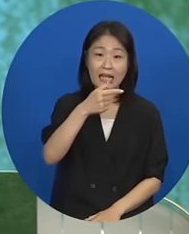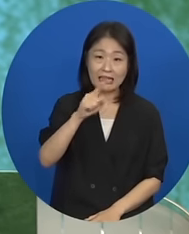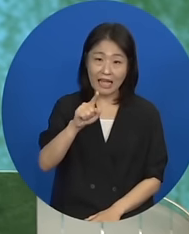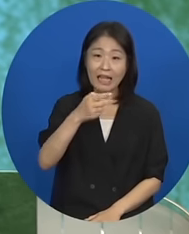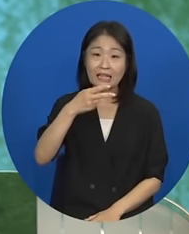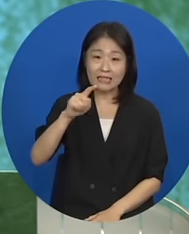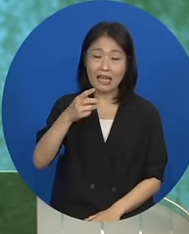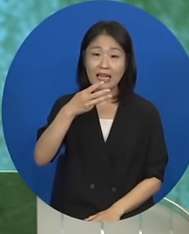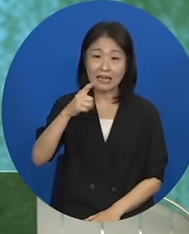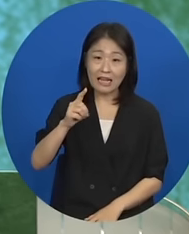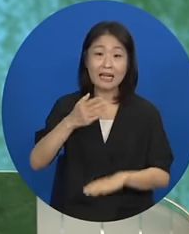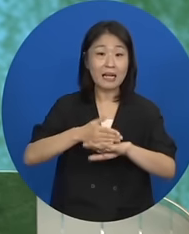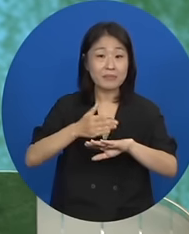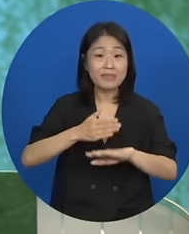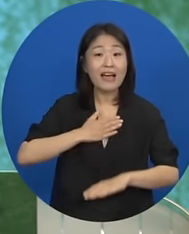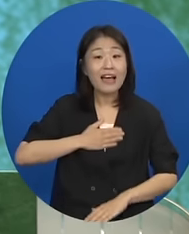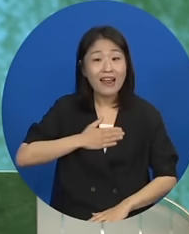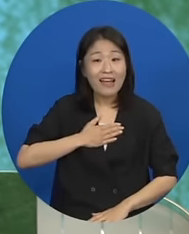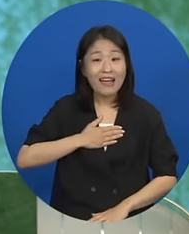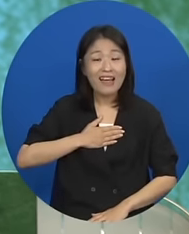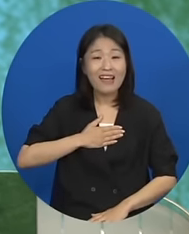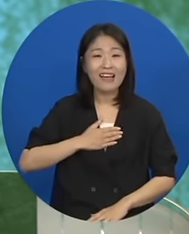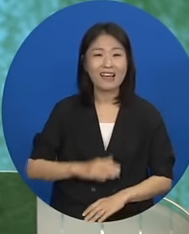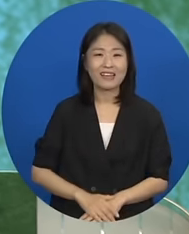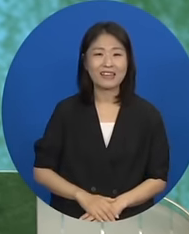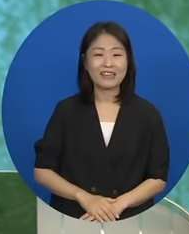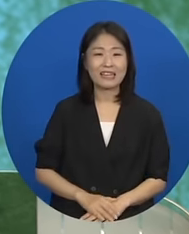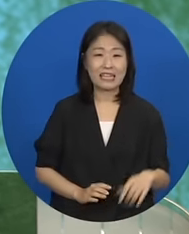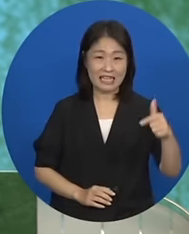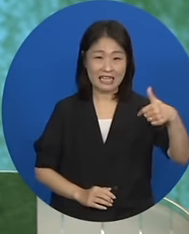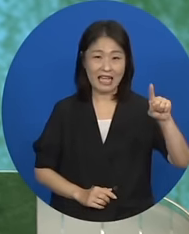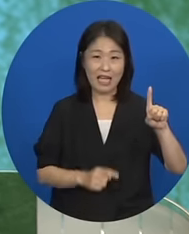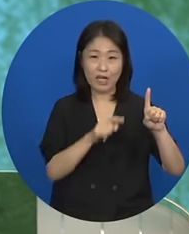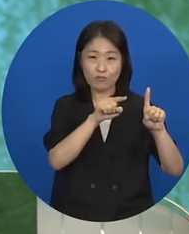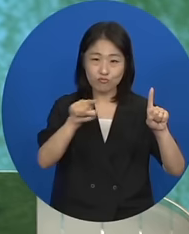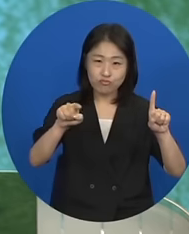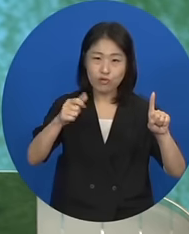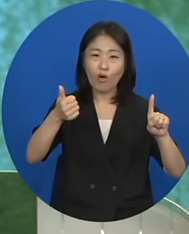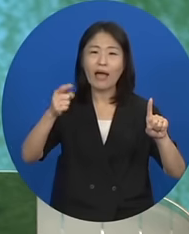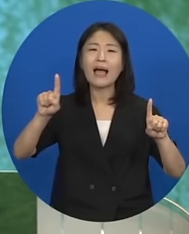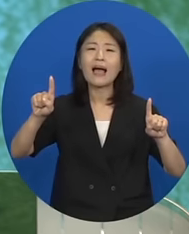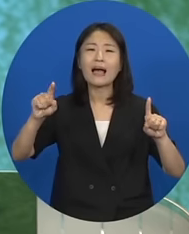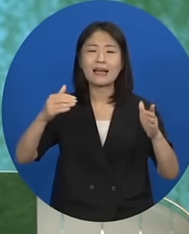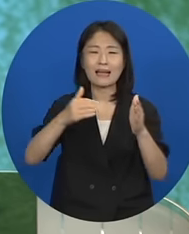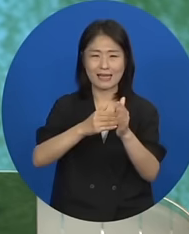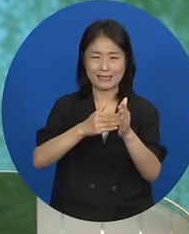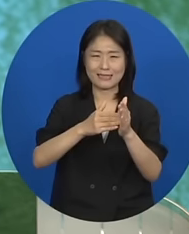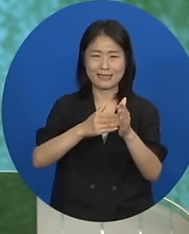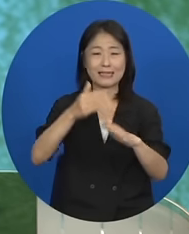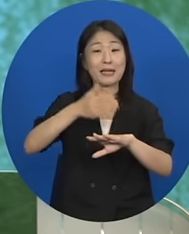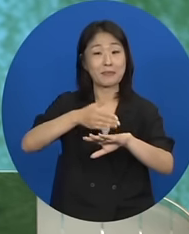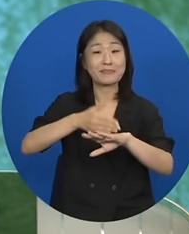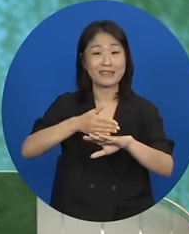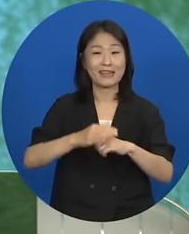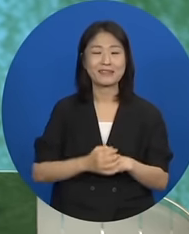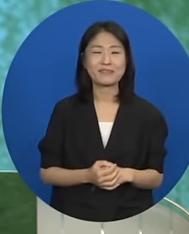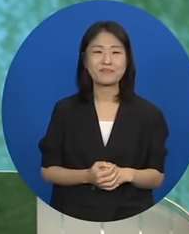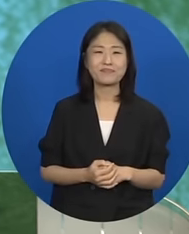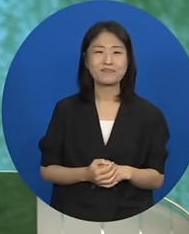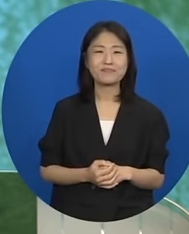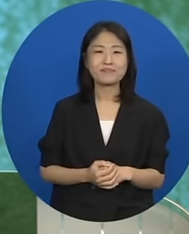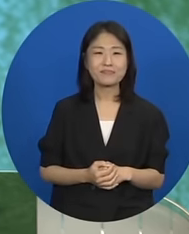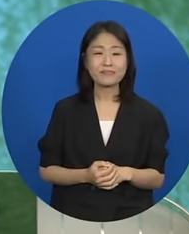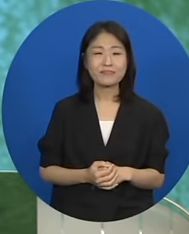오늘이 자리에서 공개합니다 가부터 가나다라 마바 사에서 하까지 있는데 여러분들이 외쳐 주시면